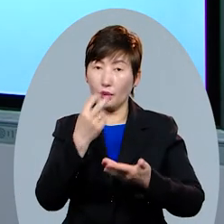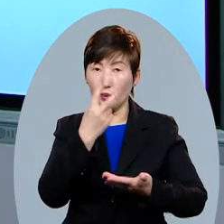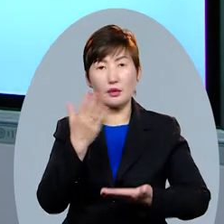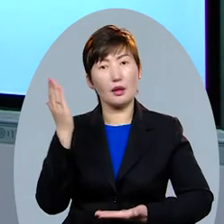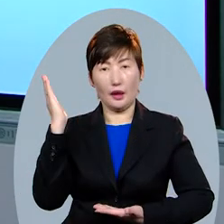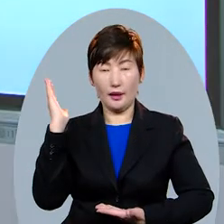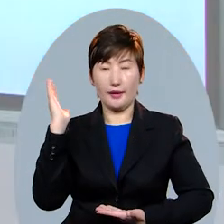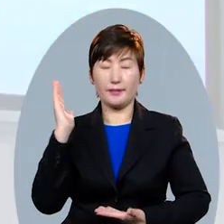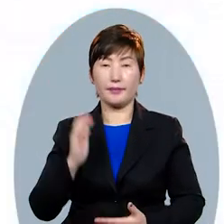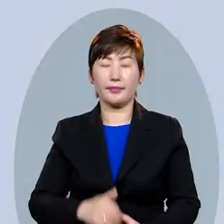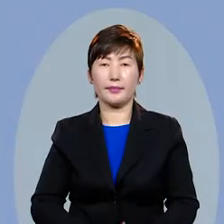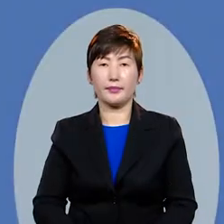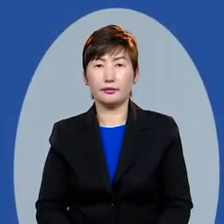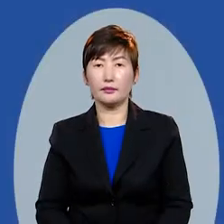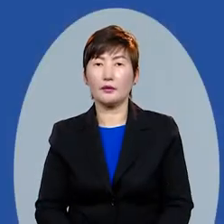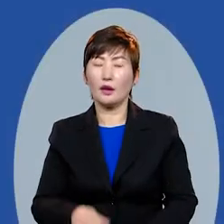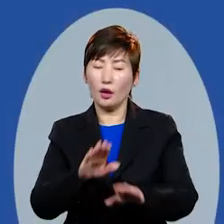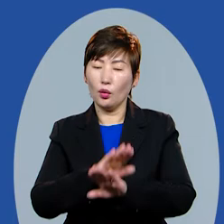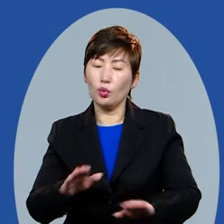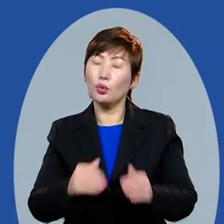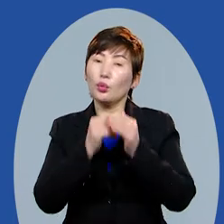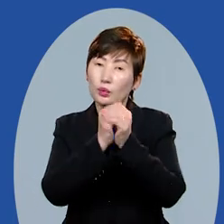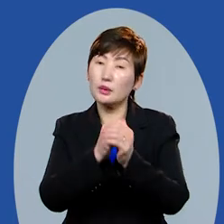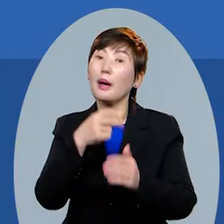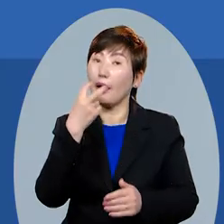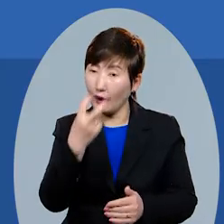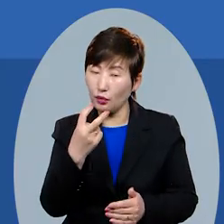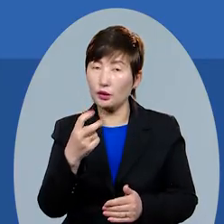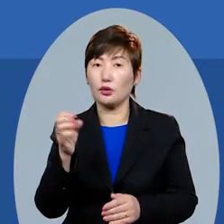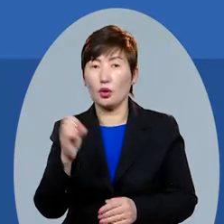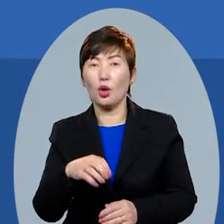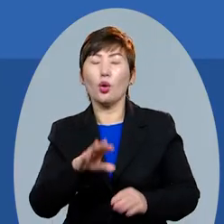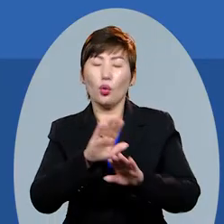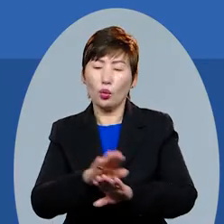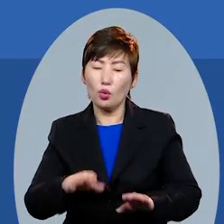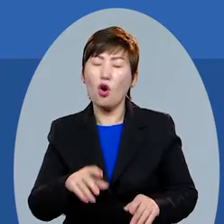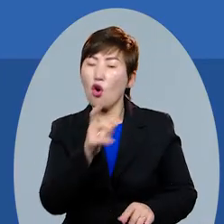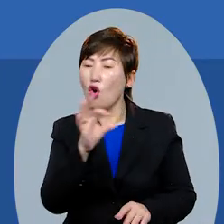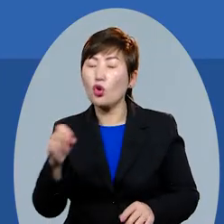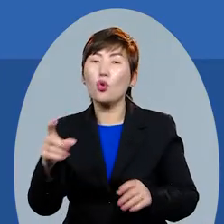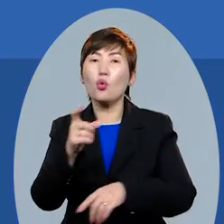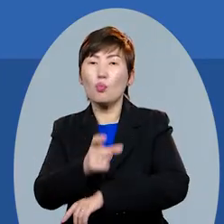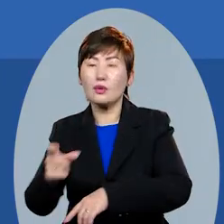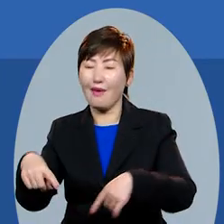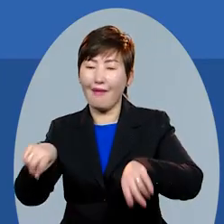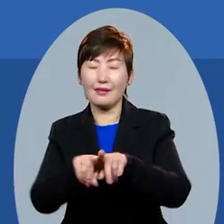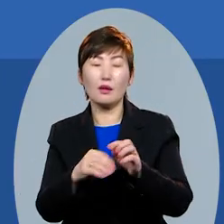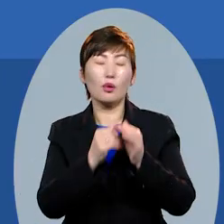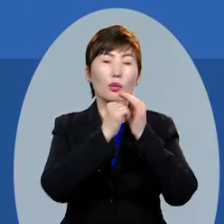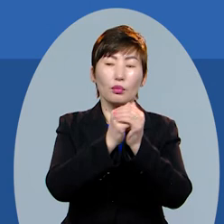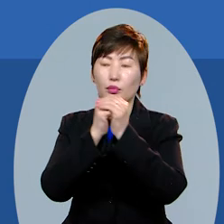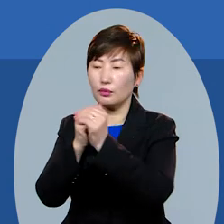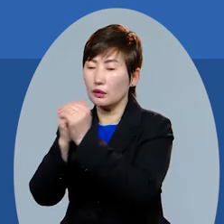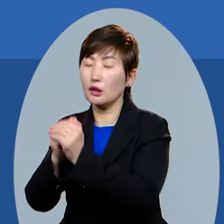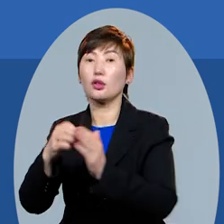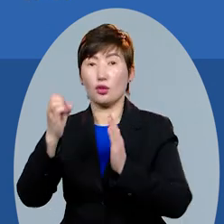анхаарлаа хандуулна. Хүүхэд хүмүүжлийн эерэг арга. Хүүхдийг хүндэлж байгаагаан харуулах. Хүүхдээ хүндтэй хүмүүстэй